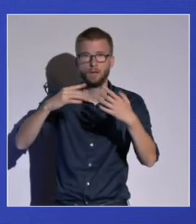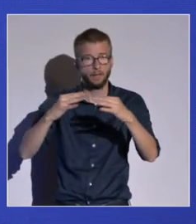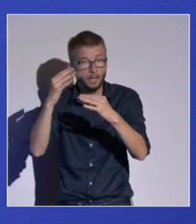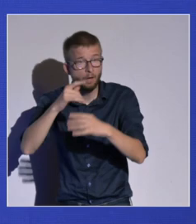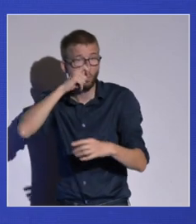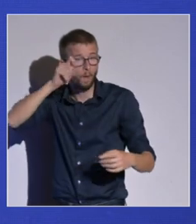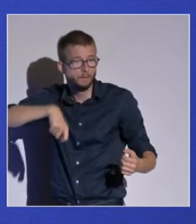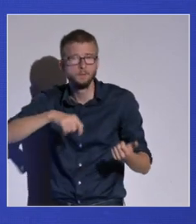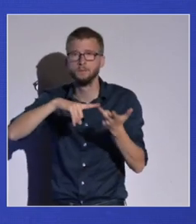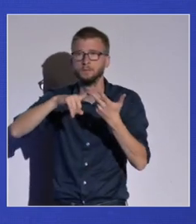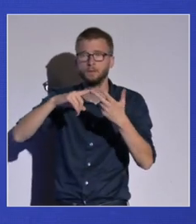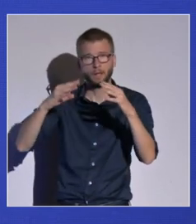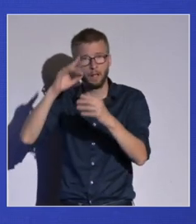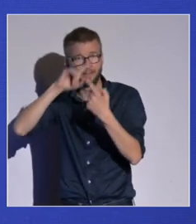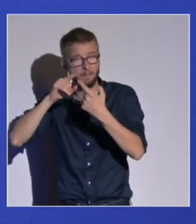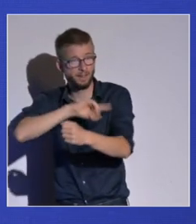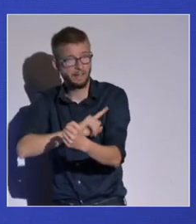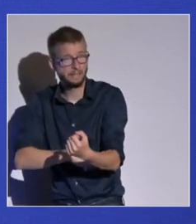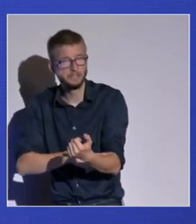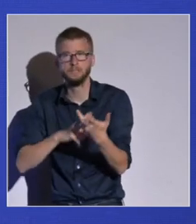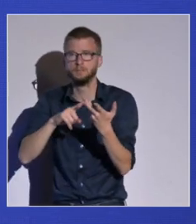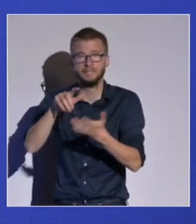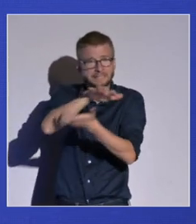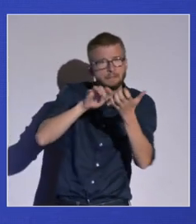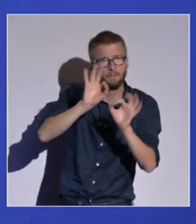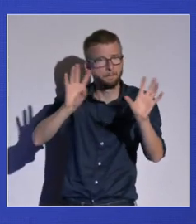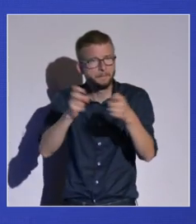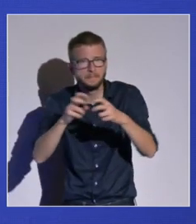l'énergie, la crise de l'inflation,